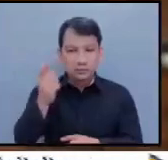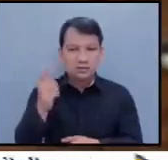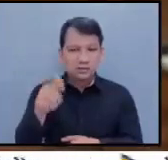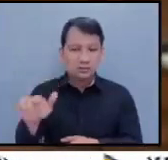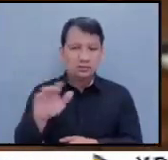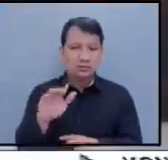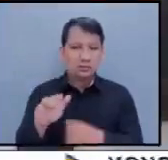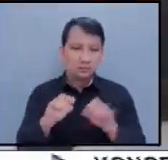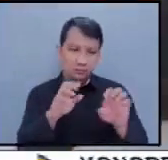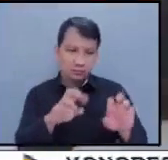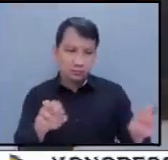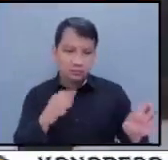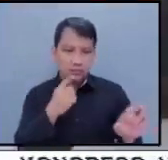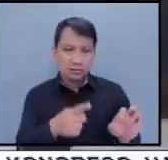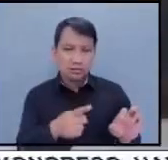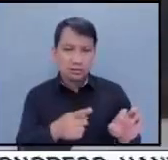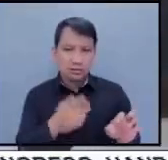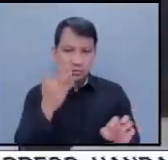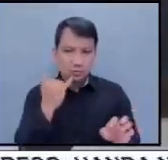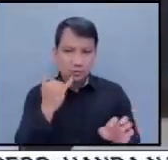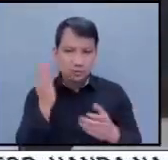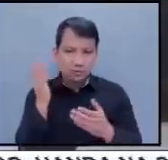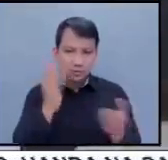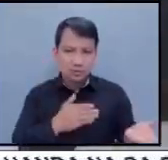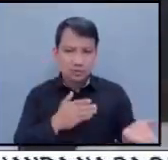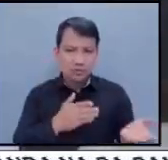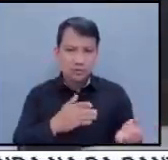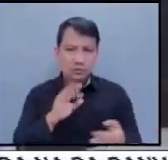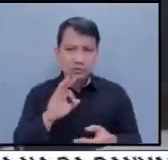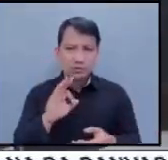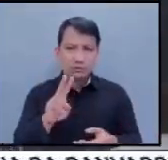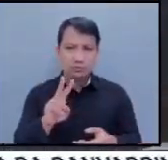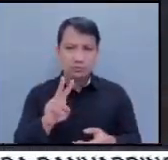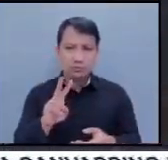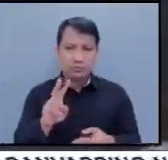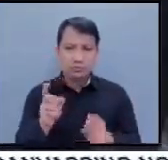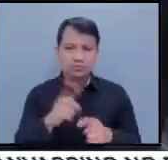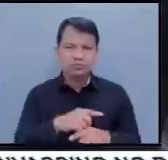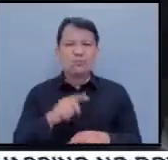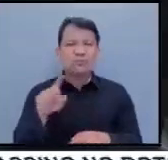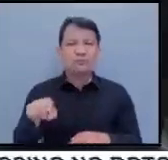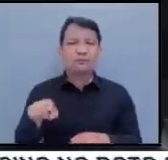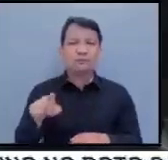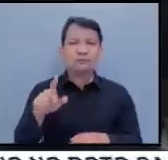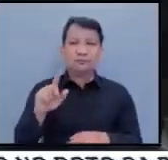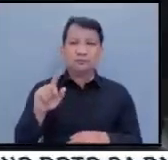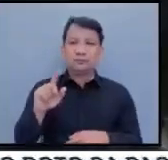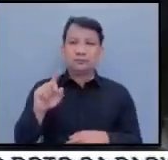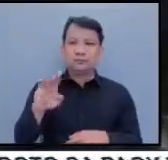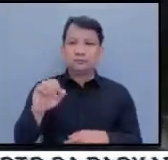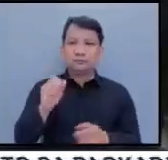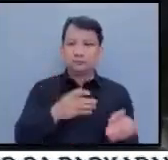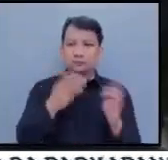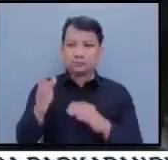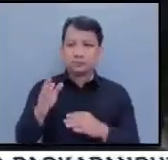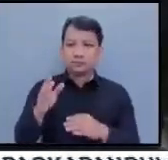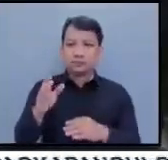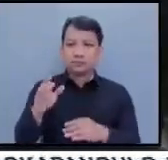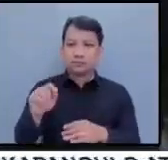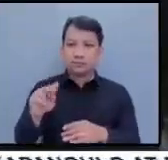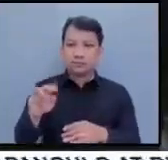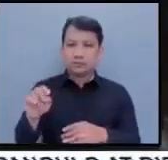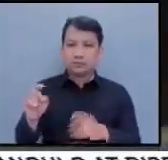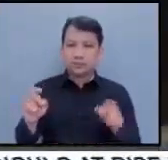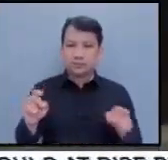na nila kung bakit nagdala ng F2 Logistics mula sa Tondo papunta sa Cavite at bakit nasa isang tabi